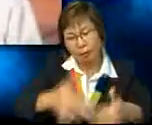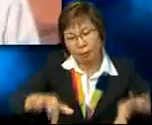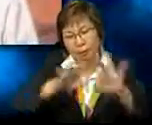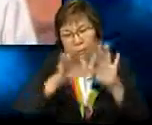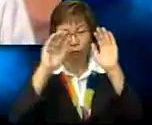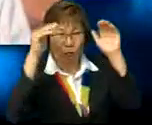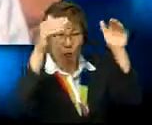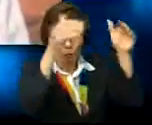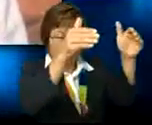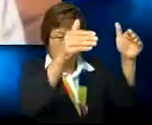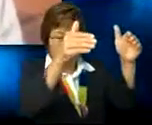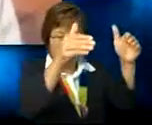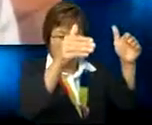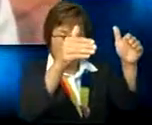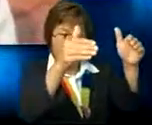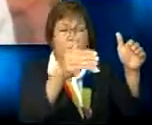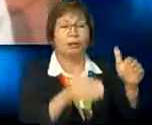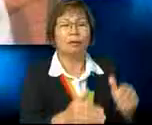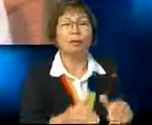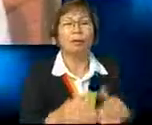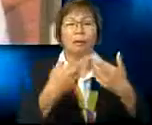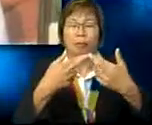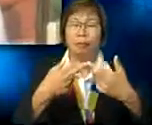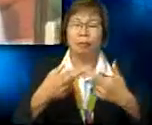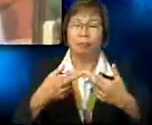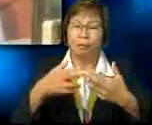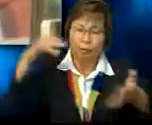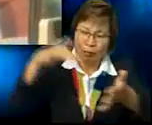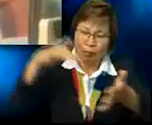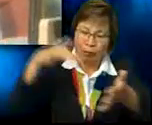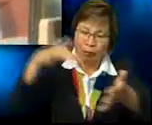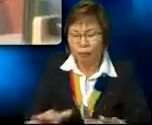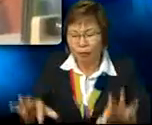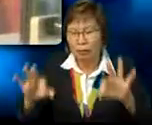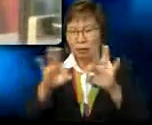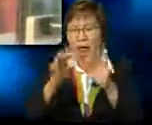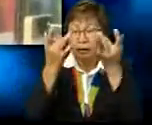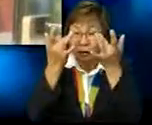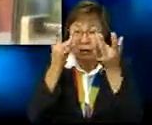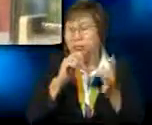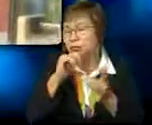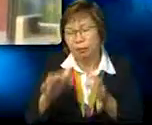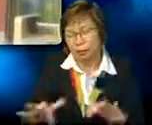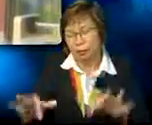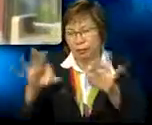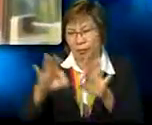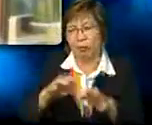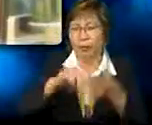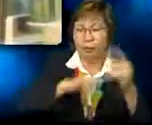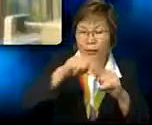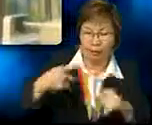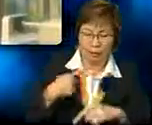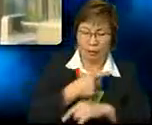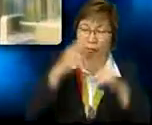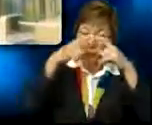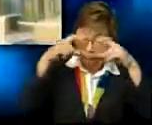difokuskan, ya, perhatian kepada pelajaran dan tidak penting sama ada nak pakai kanta lekap atau tidak, ya. Kerana apabila kita memakai